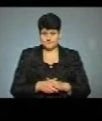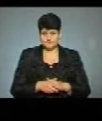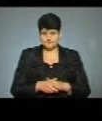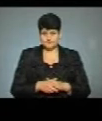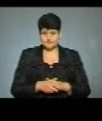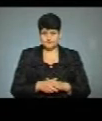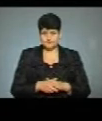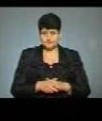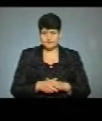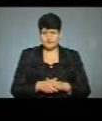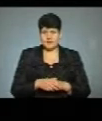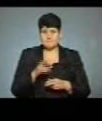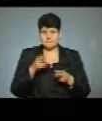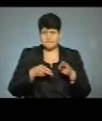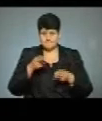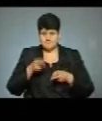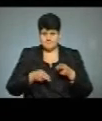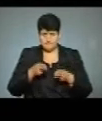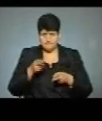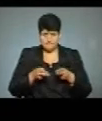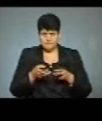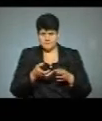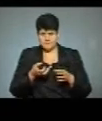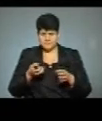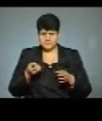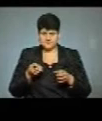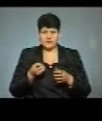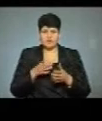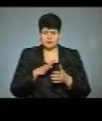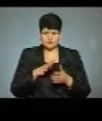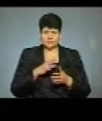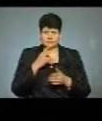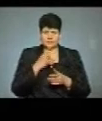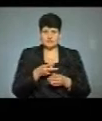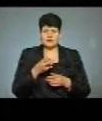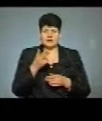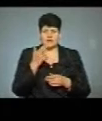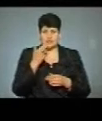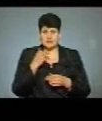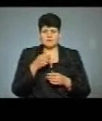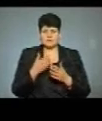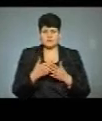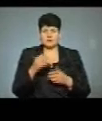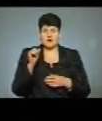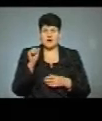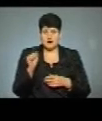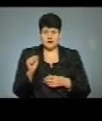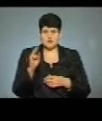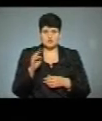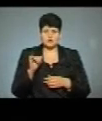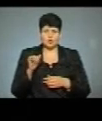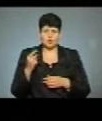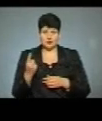В патологоанатомічному матеріалі були виявлені фрагменти РНК грипу типу